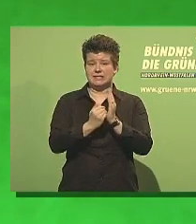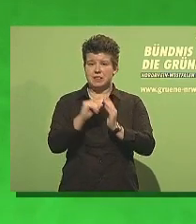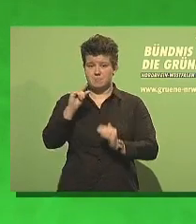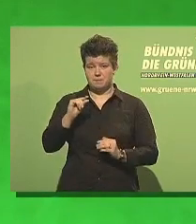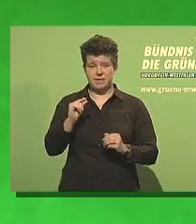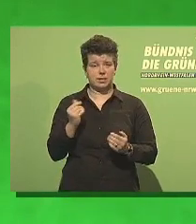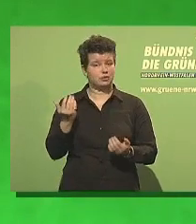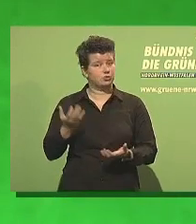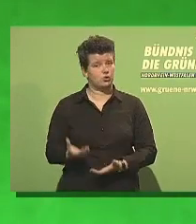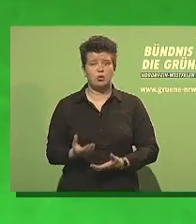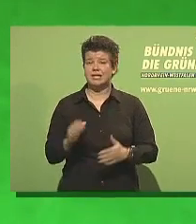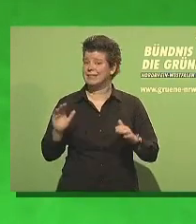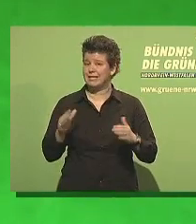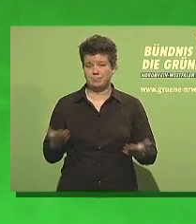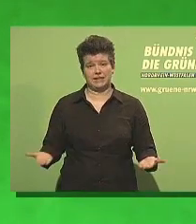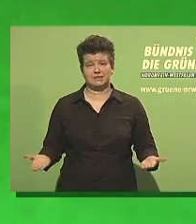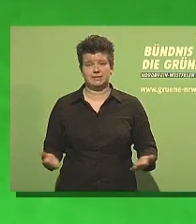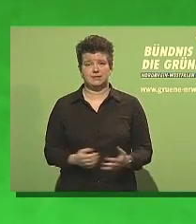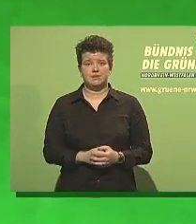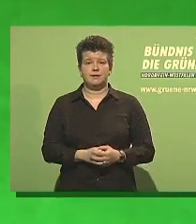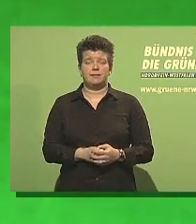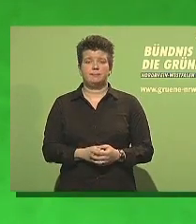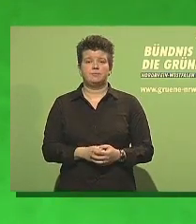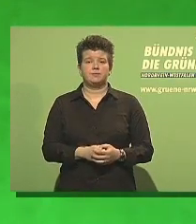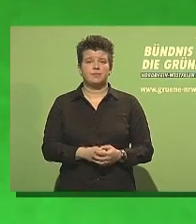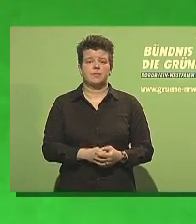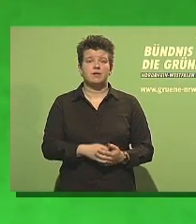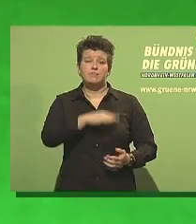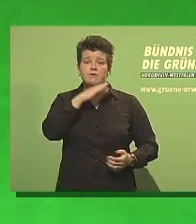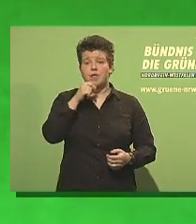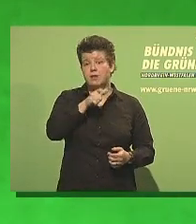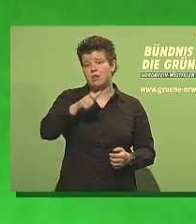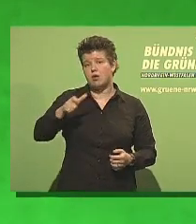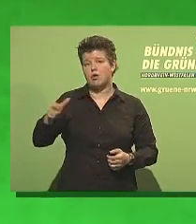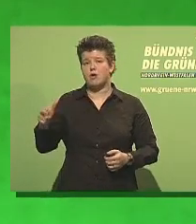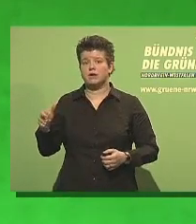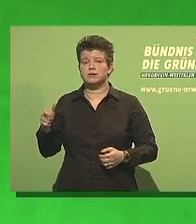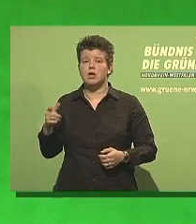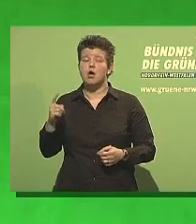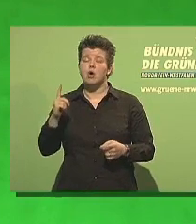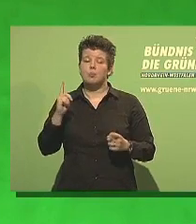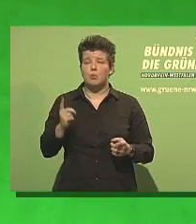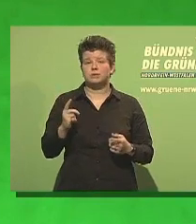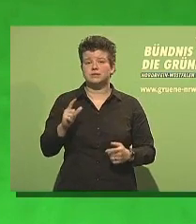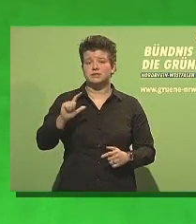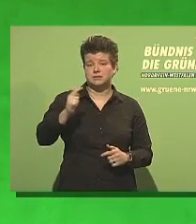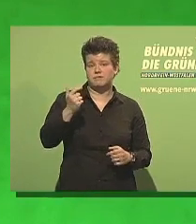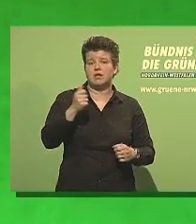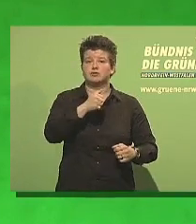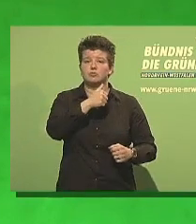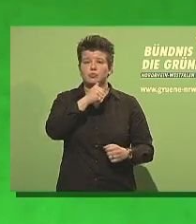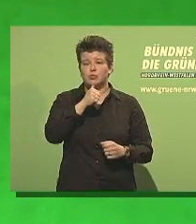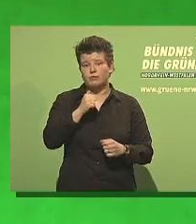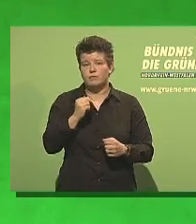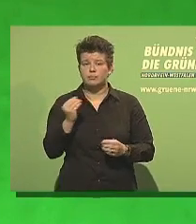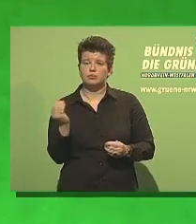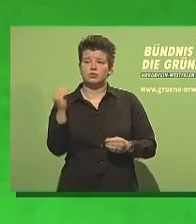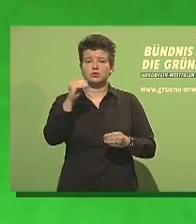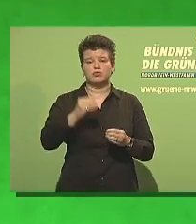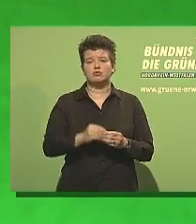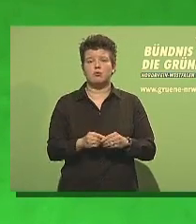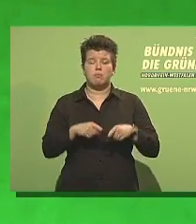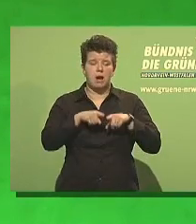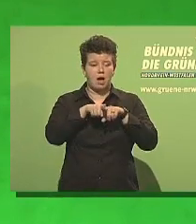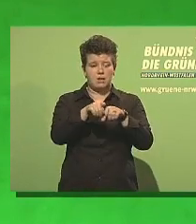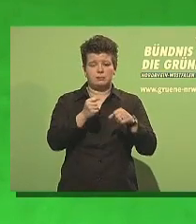so viele Menschen neben ihrer Arbeit auf Sozialhilfe angewiesen wie unter Ursula von der Leyen. Und die Schere zwischen Arm und